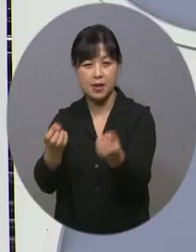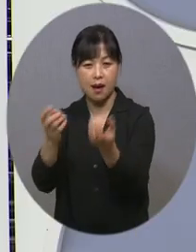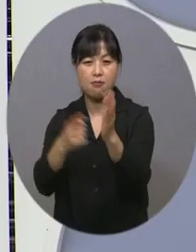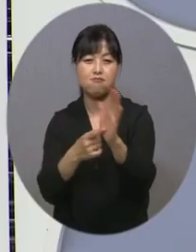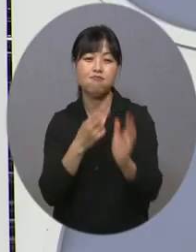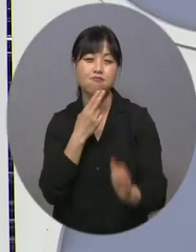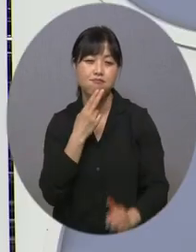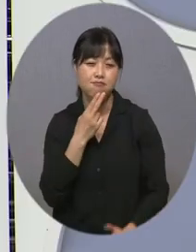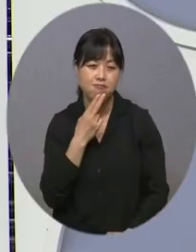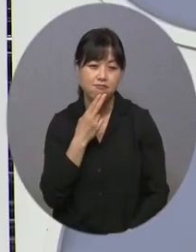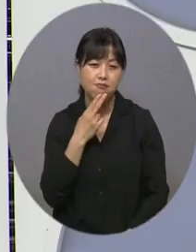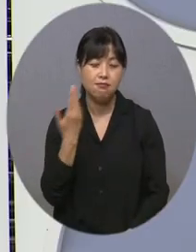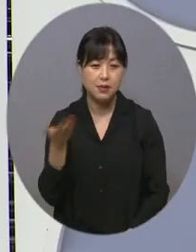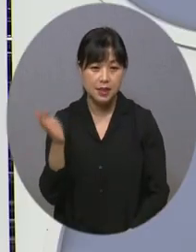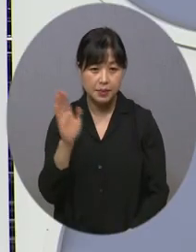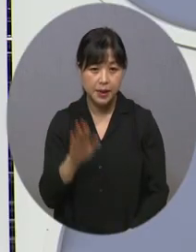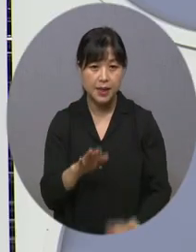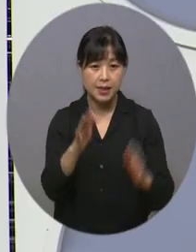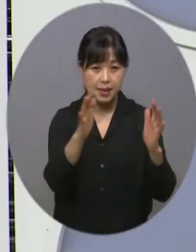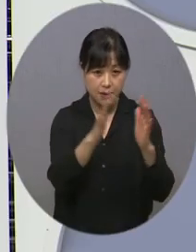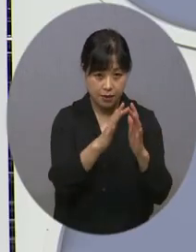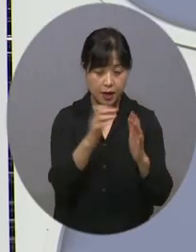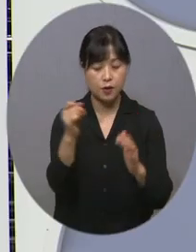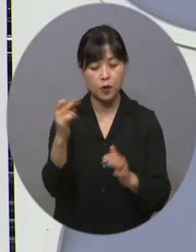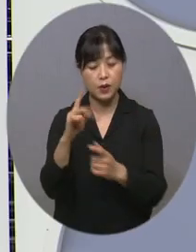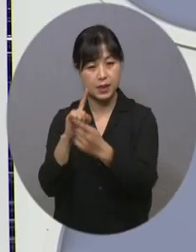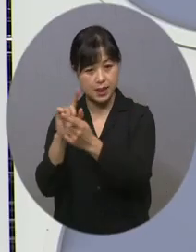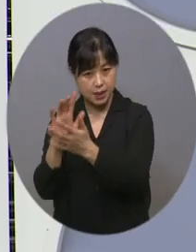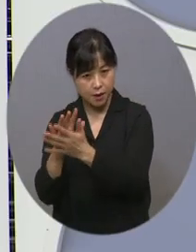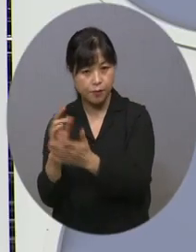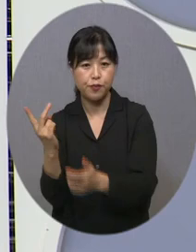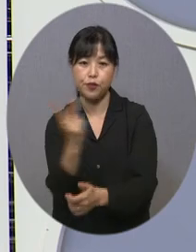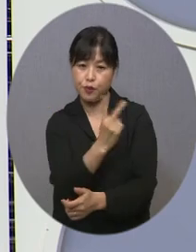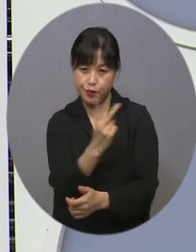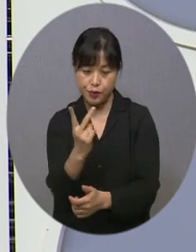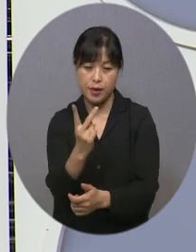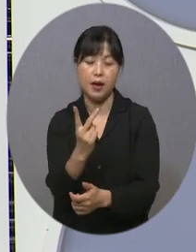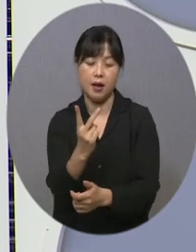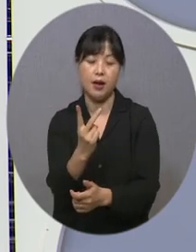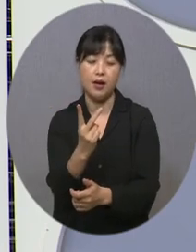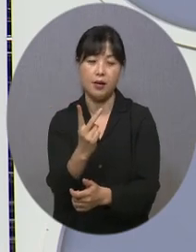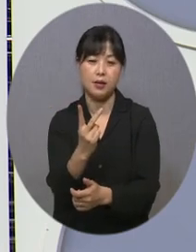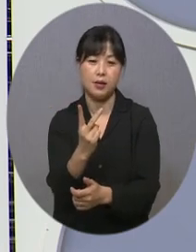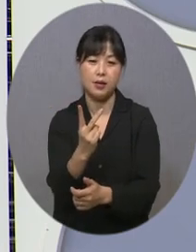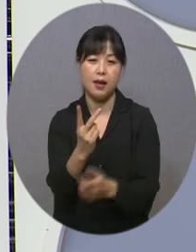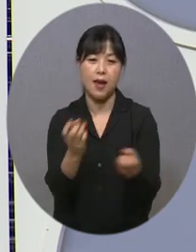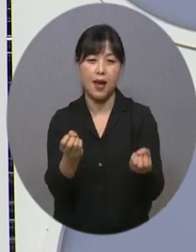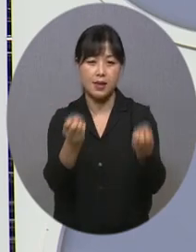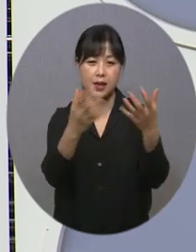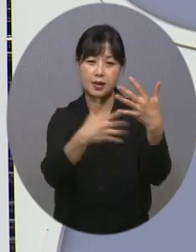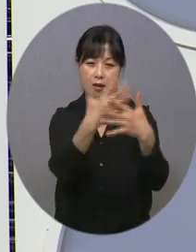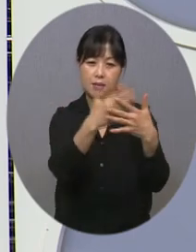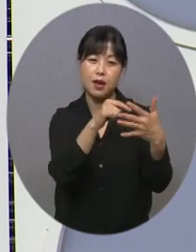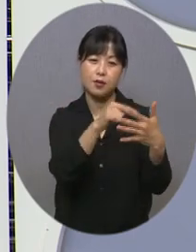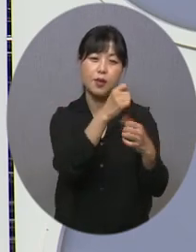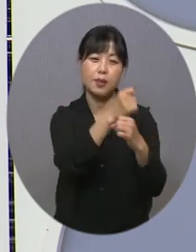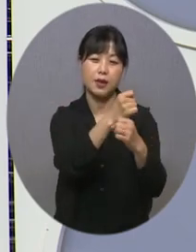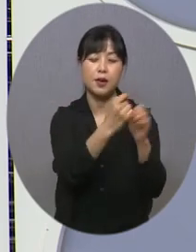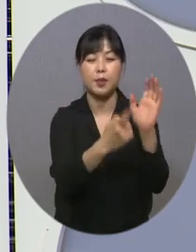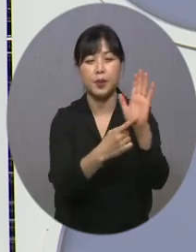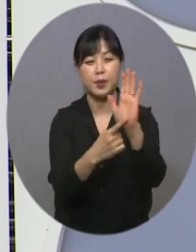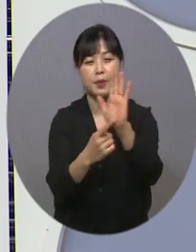못했지만 그 온라인과 오프라인을 병행해서 저희들이 이제 행사를 이제 영상으로 주로 많이 했는데